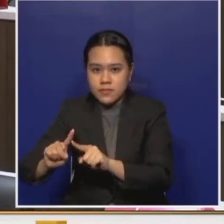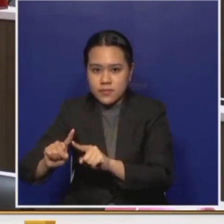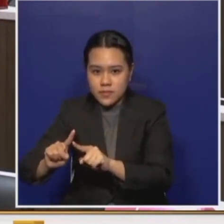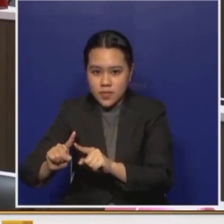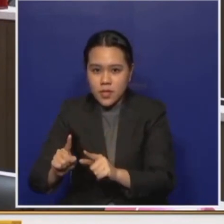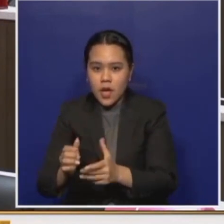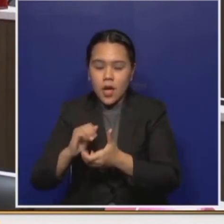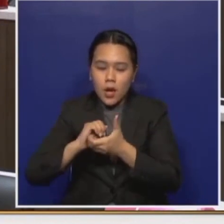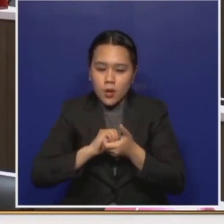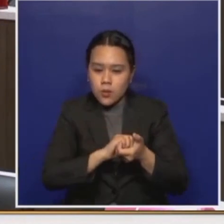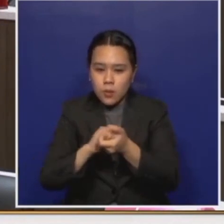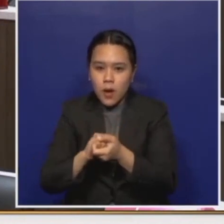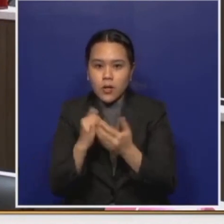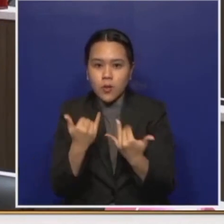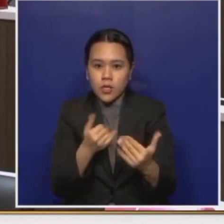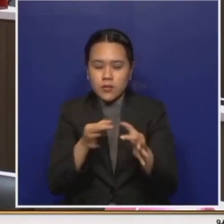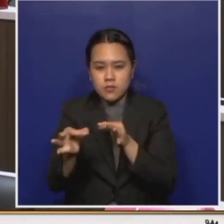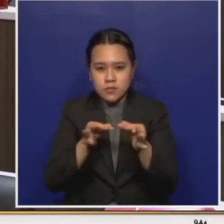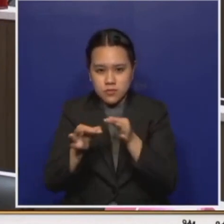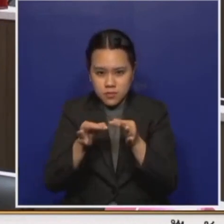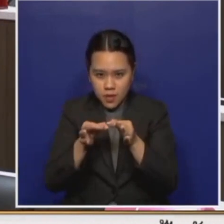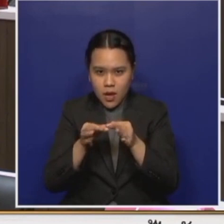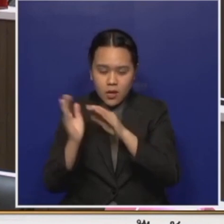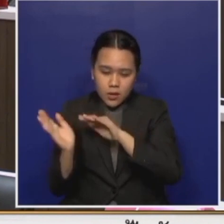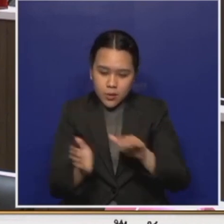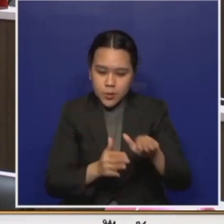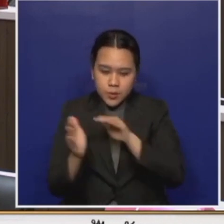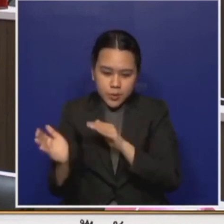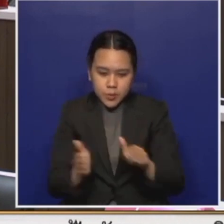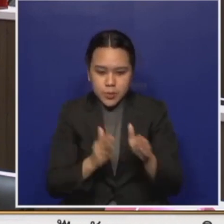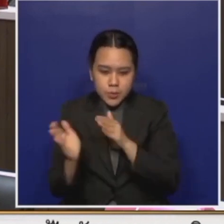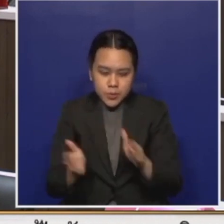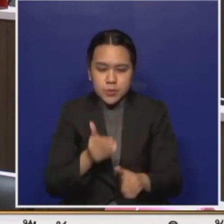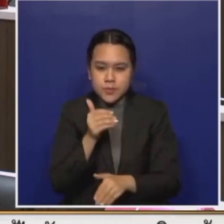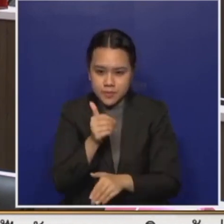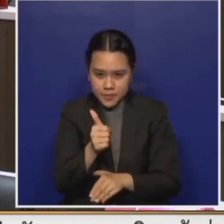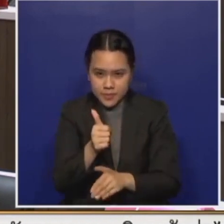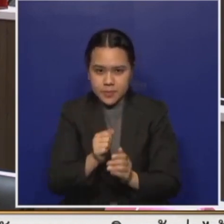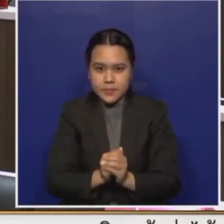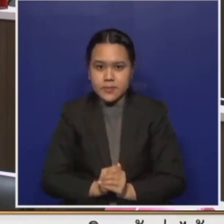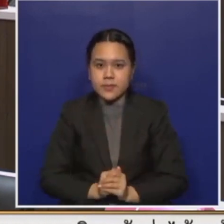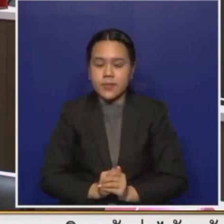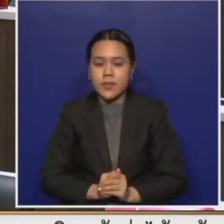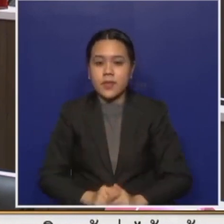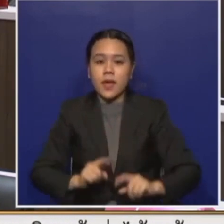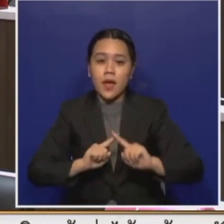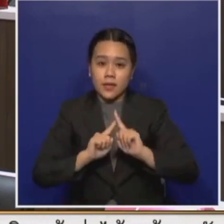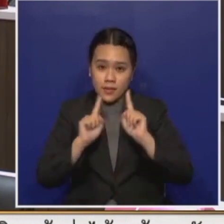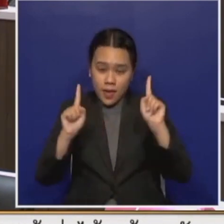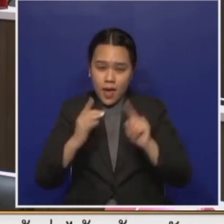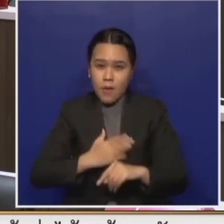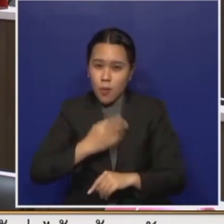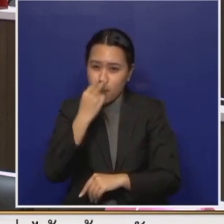คามพร่วมมือทำใหกพพล่ายของเราเป็ไปดวยดอย่นี้แต่ทำท์ทกกกครั สิงที่ผมเห็นนะครับ